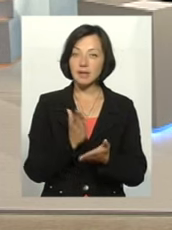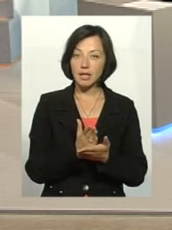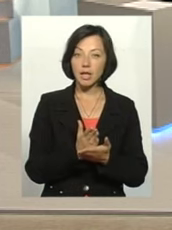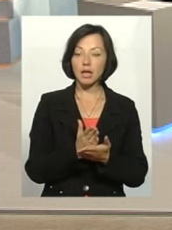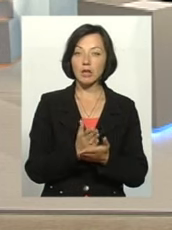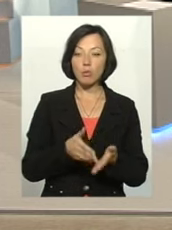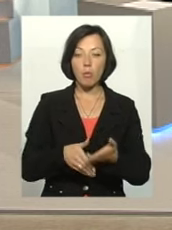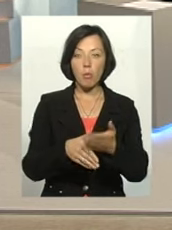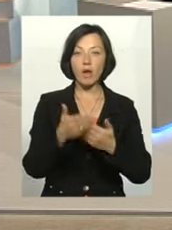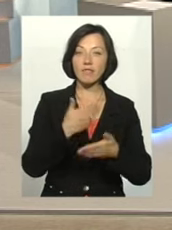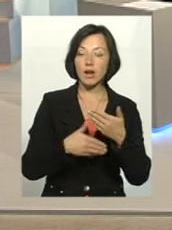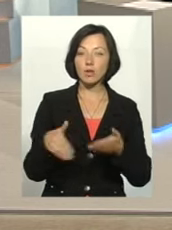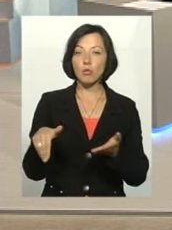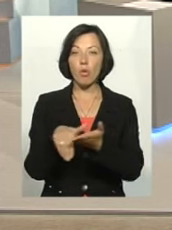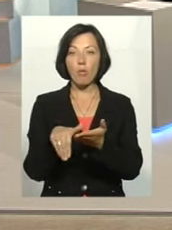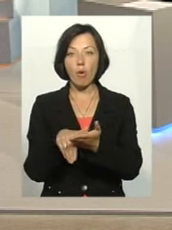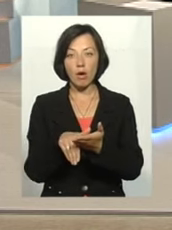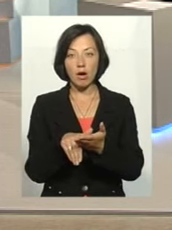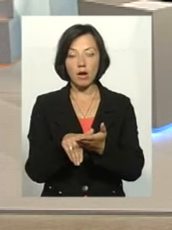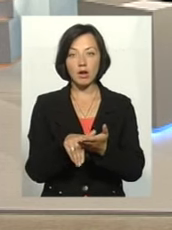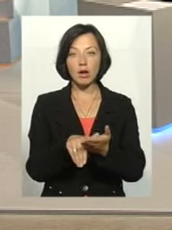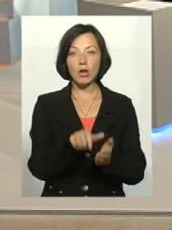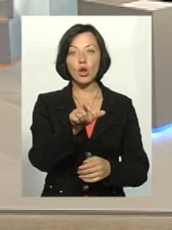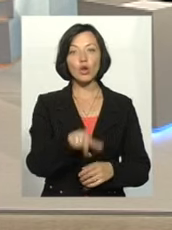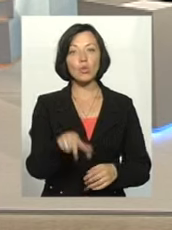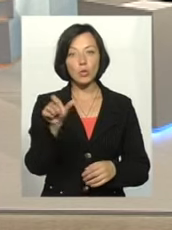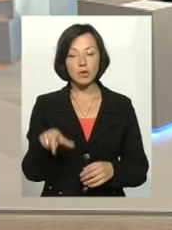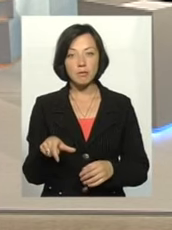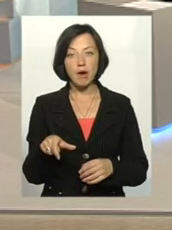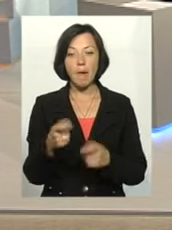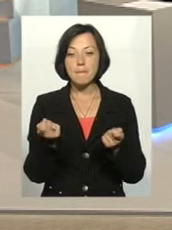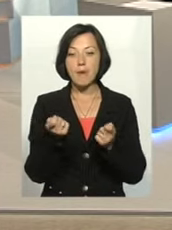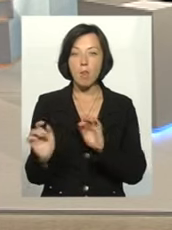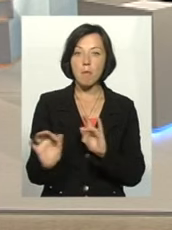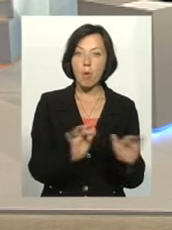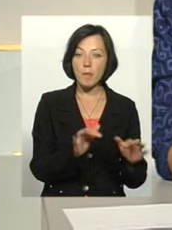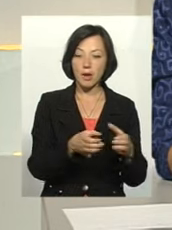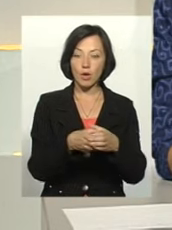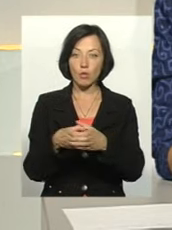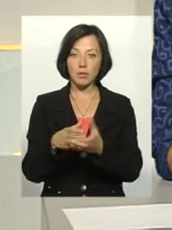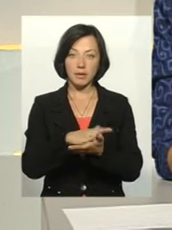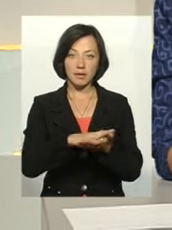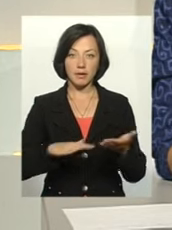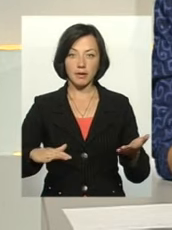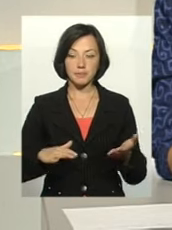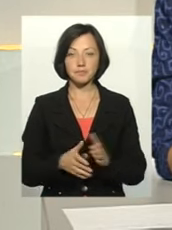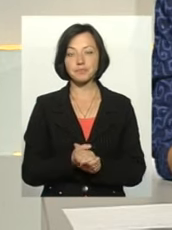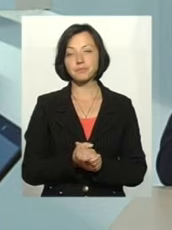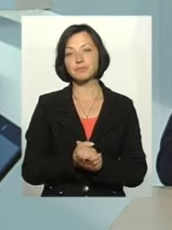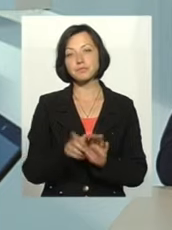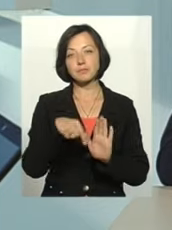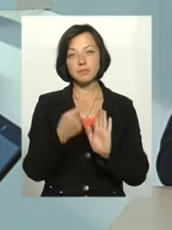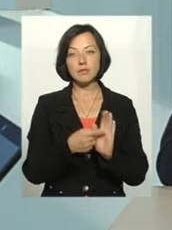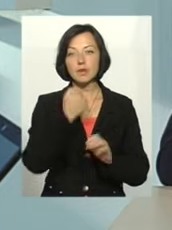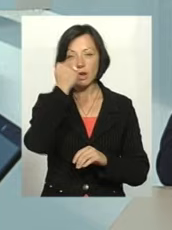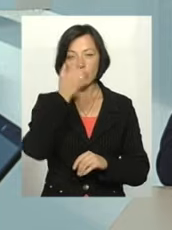допомога інвалідам, допомога людям з маломобільних груп і так далі. Дякую, дуже гарне